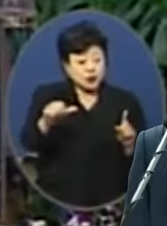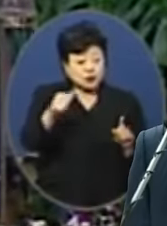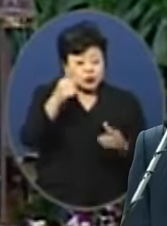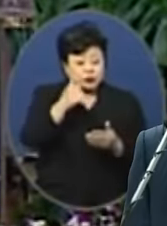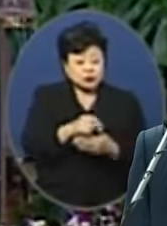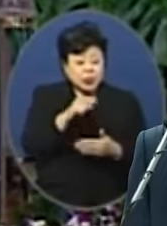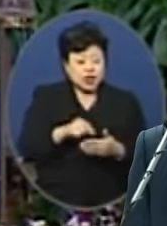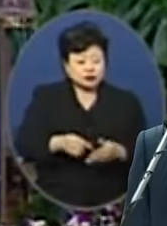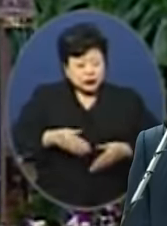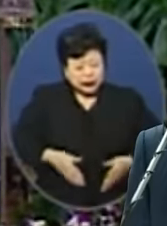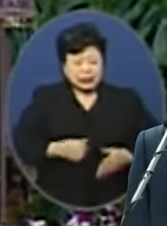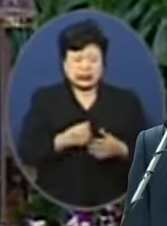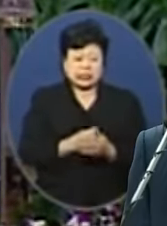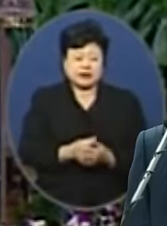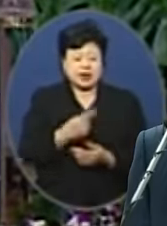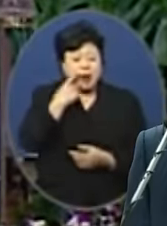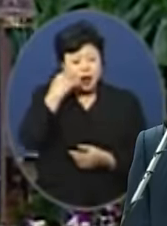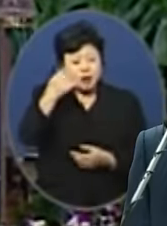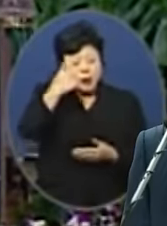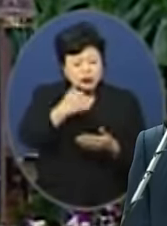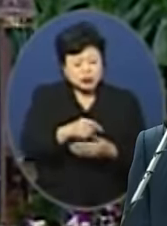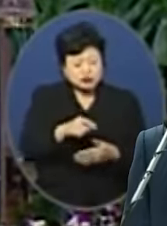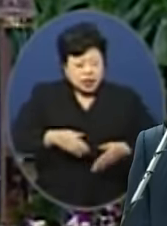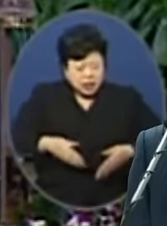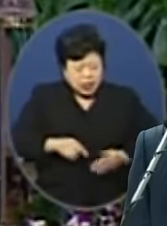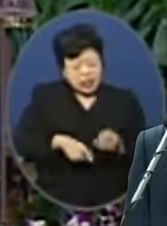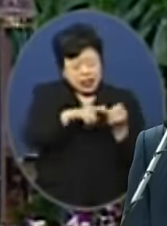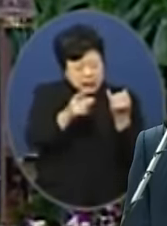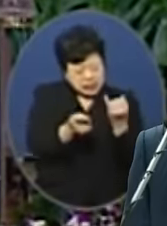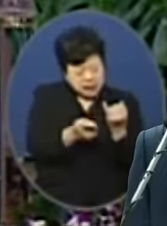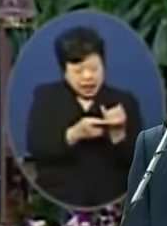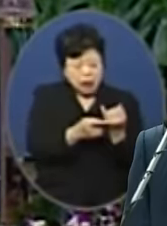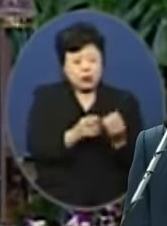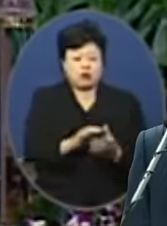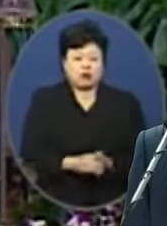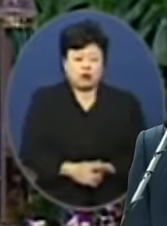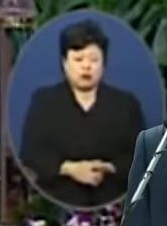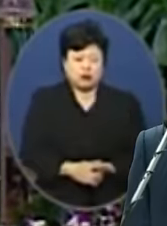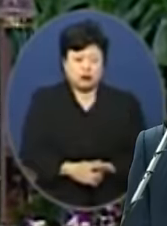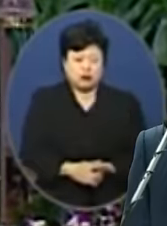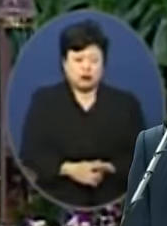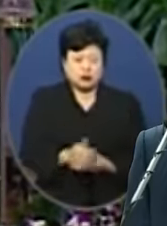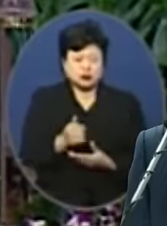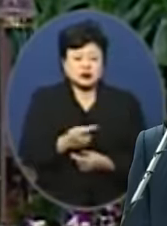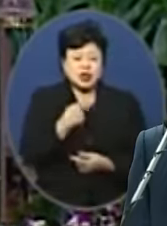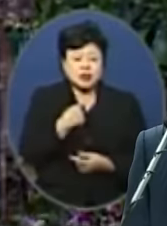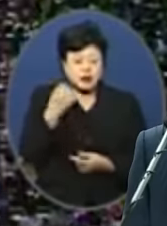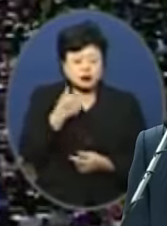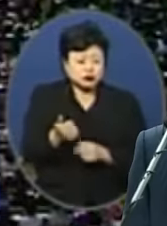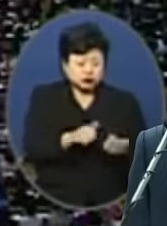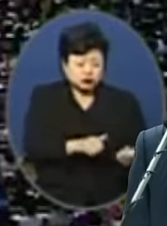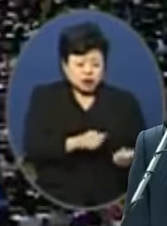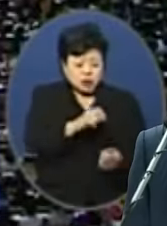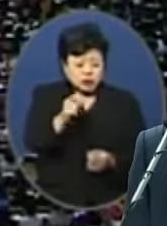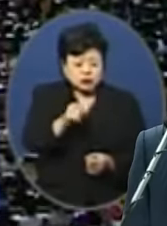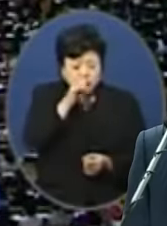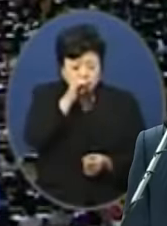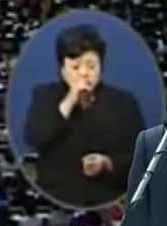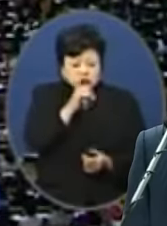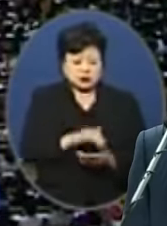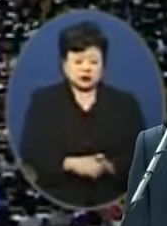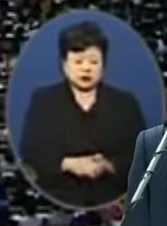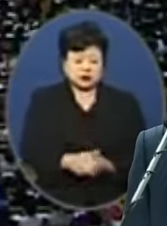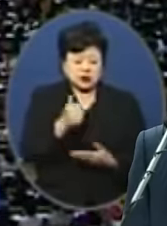중에서 출생하였으며 어머니가 죄 중에서 나를 잉태하였나이다. 범죄하는 영혼은 죽으리라고 성경에 말했는데 죄의